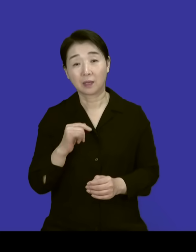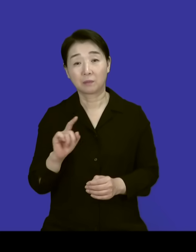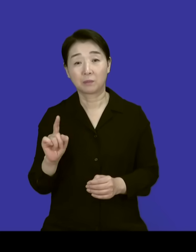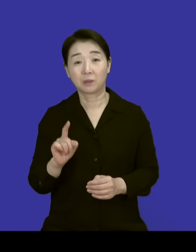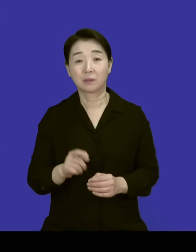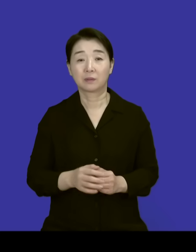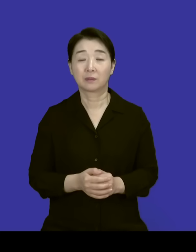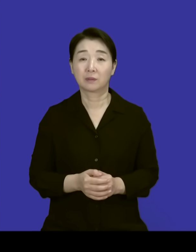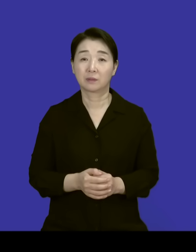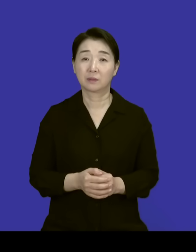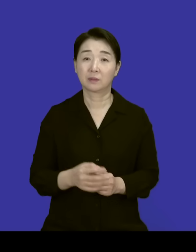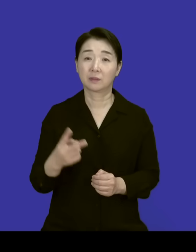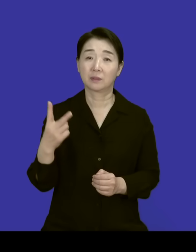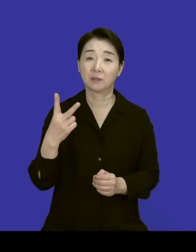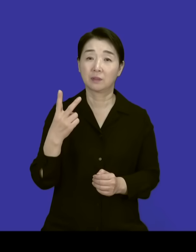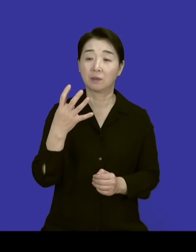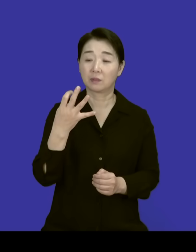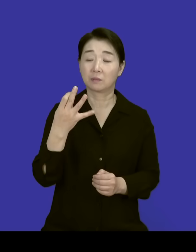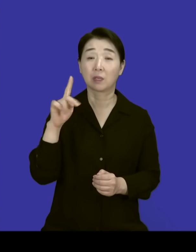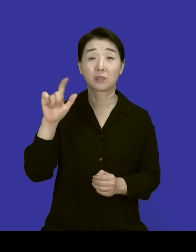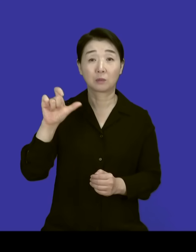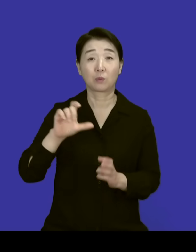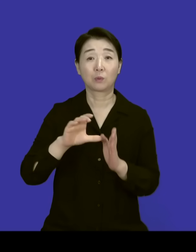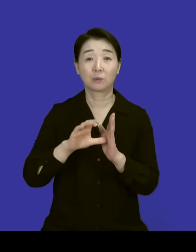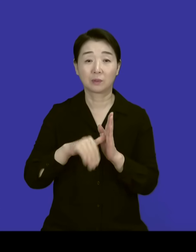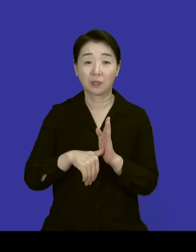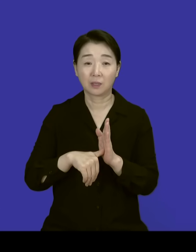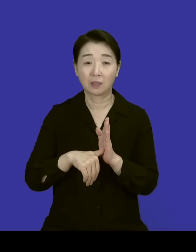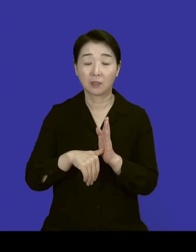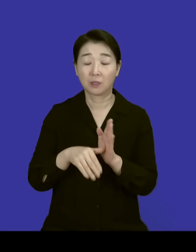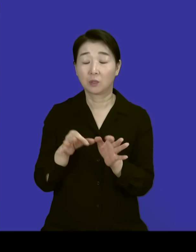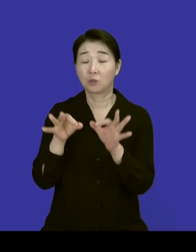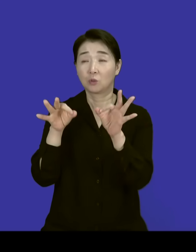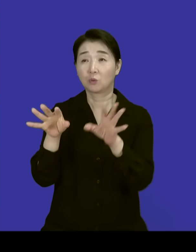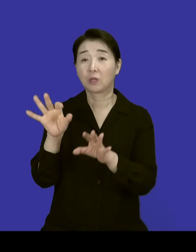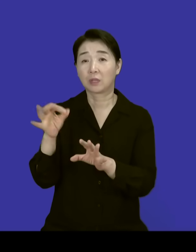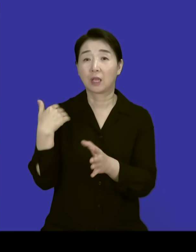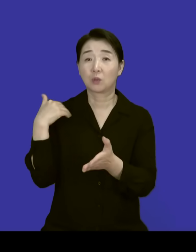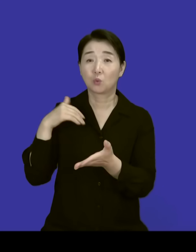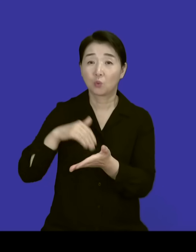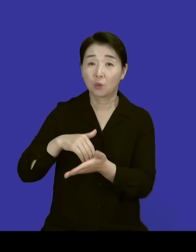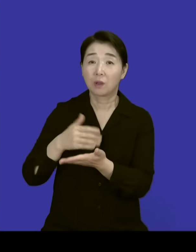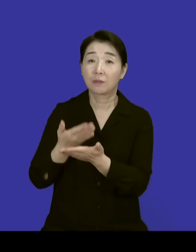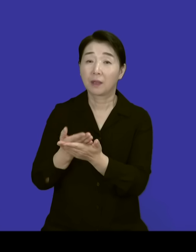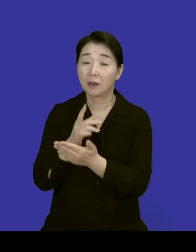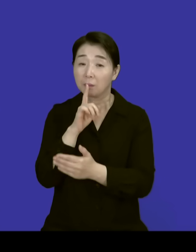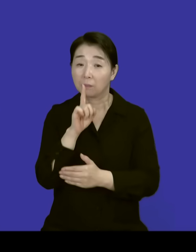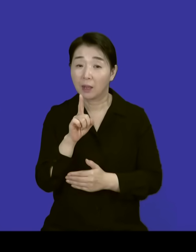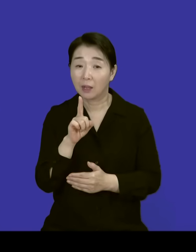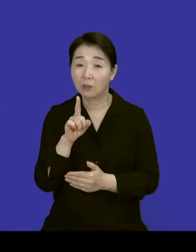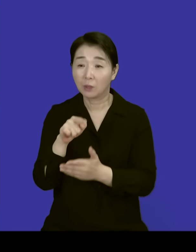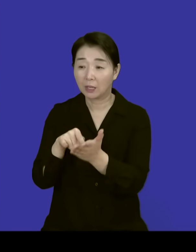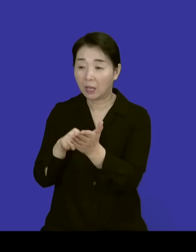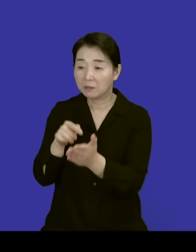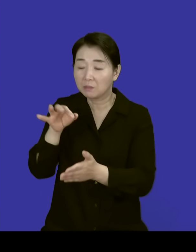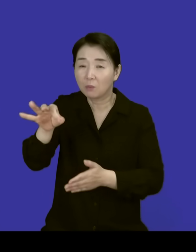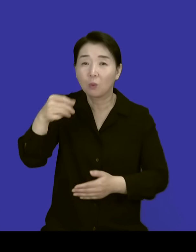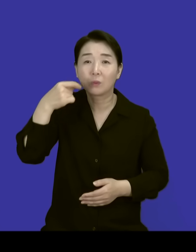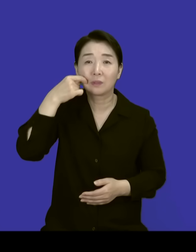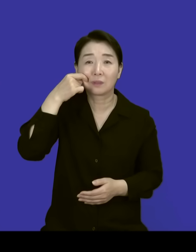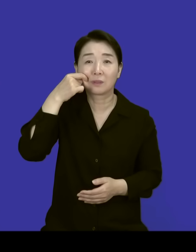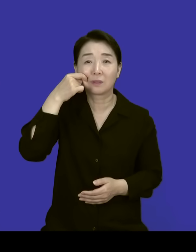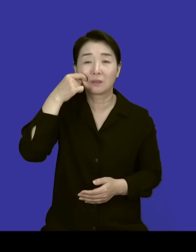그 14년 15년도에 막 해가지고 했던 거를 이제 투자 받았던 걸 다시 돌려달라고 하는 거를 갚지 못해가지고 막 있을 때